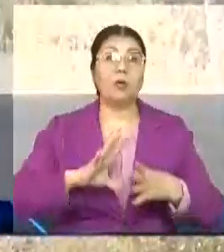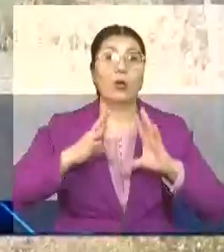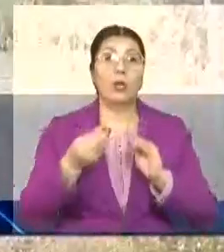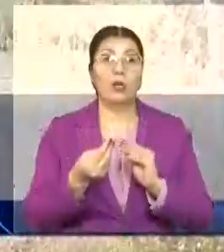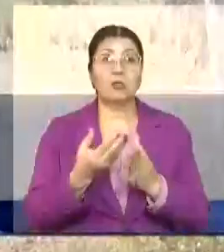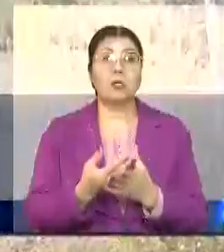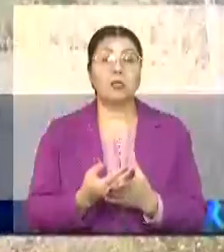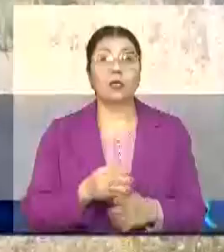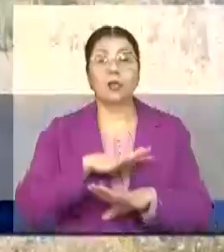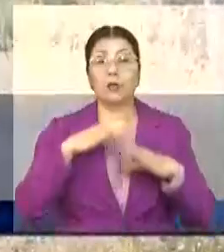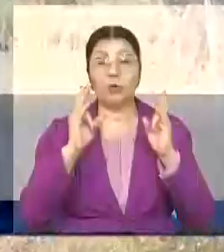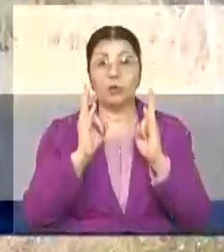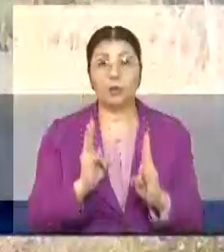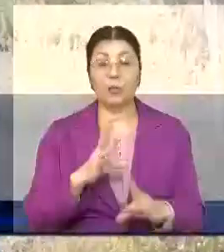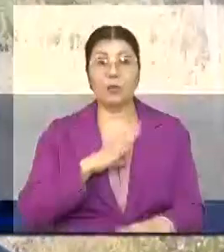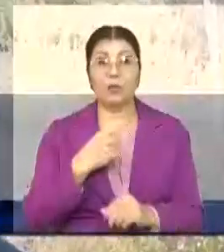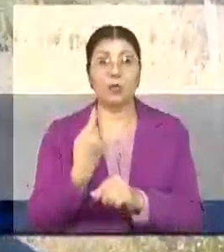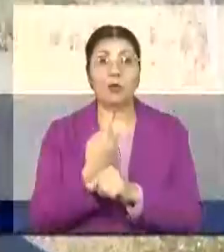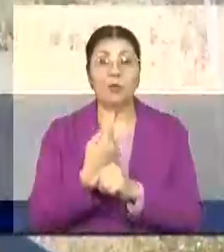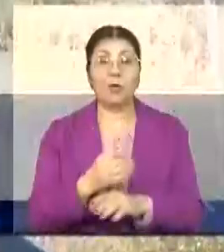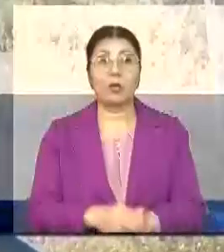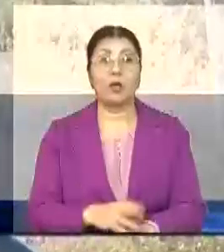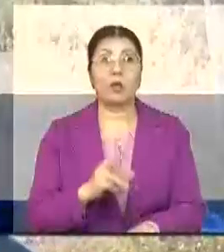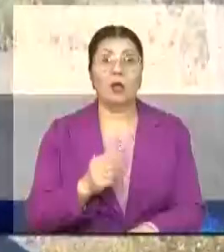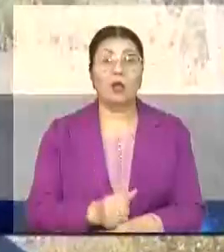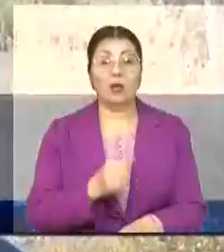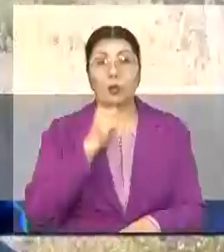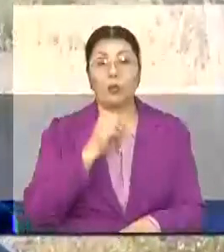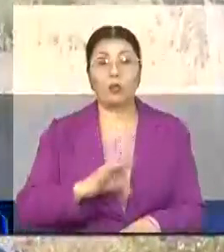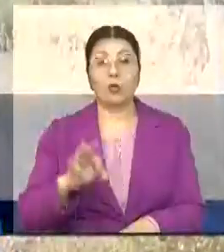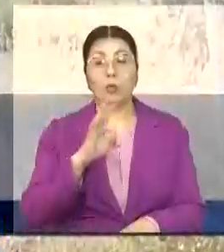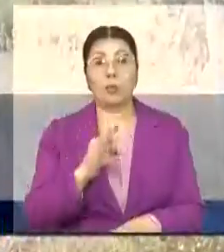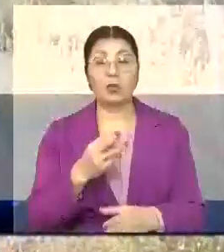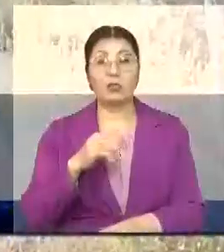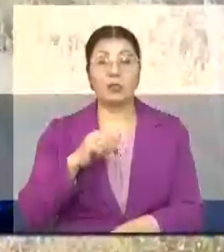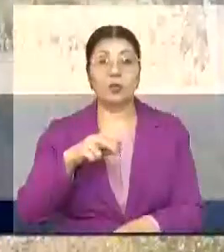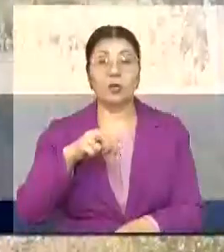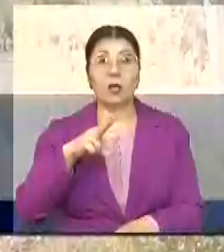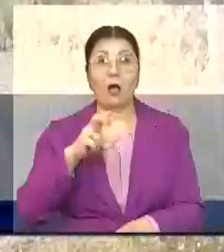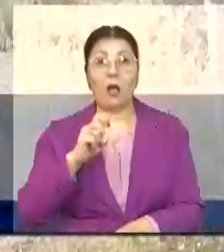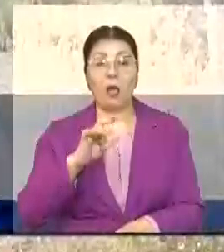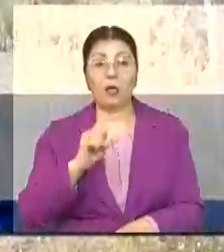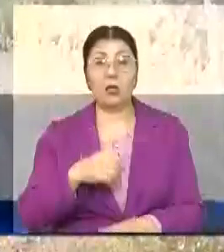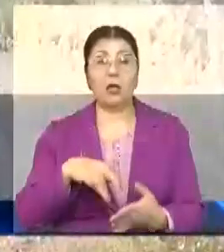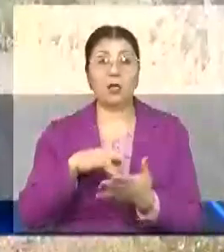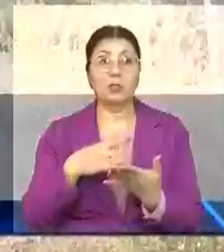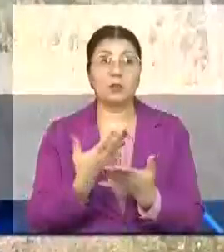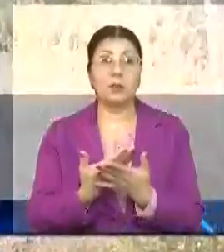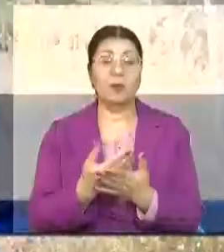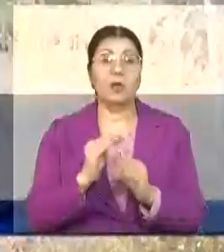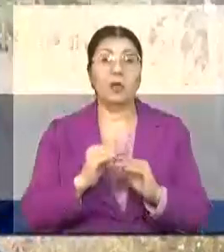жағдайға әкеп соқтырды. Оның бірі Қостанай облысы Жетіқара қаласында балаларды қараусыз қалдыру